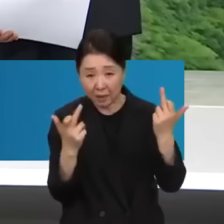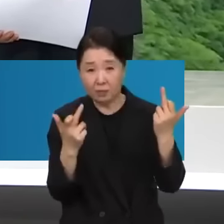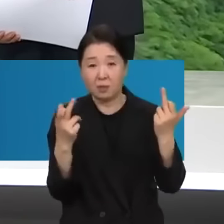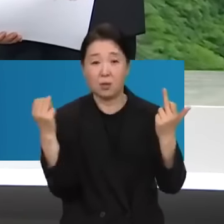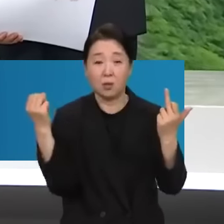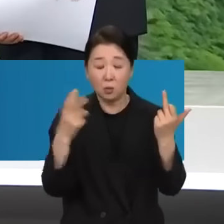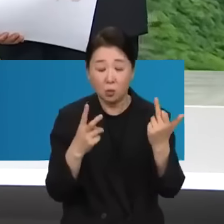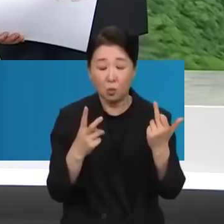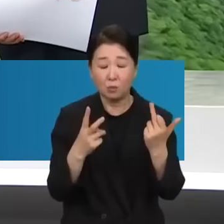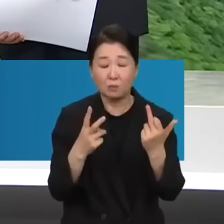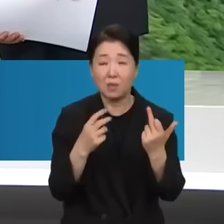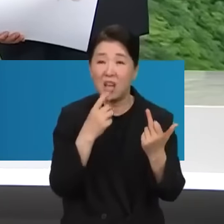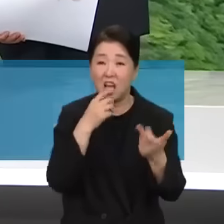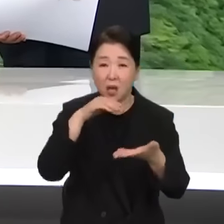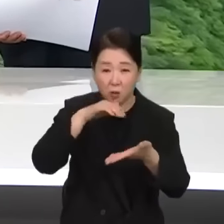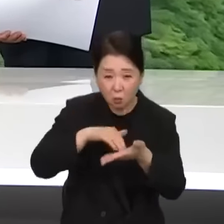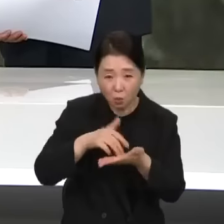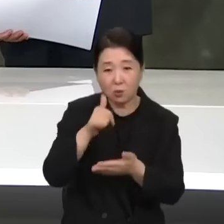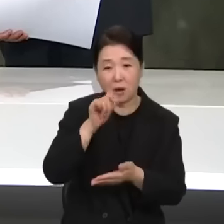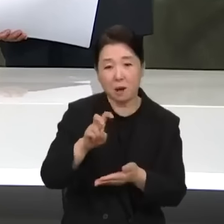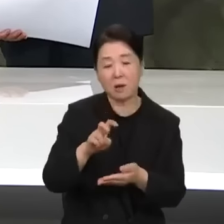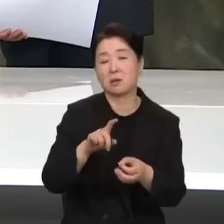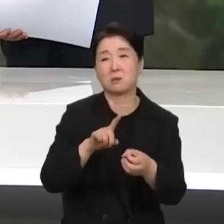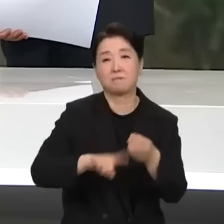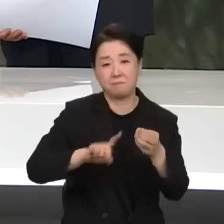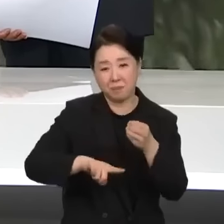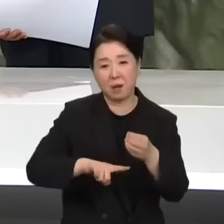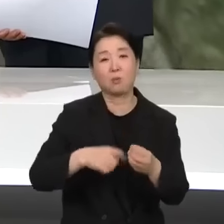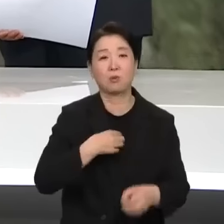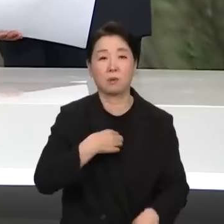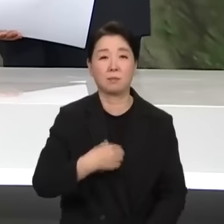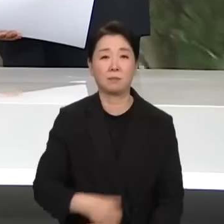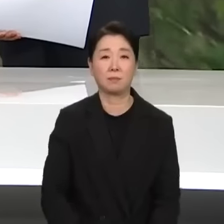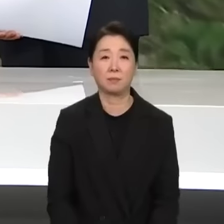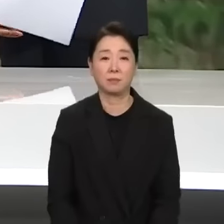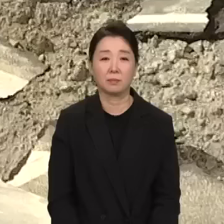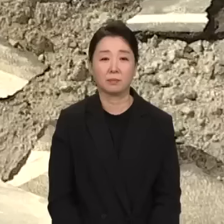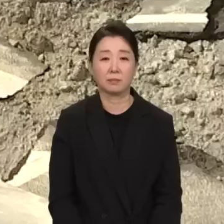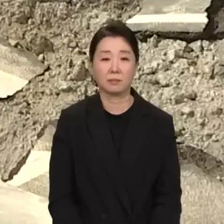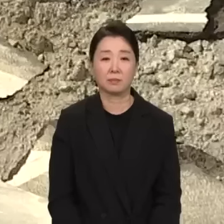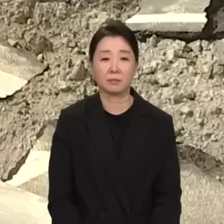국보 석굴암까지 위험하다고 합니다. 임예은 기자가 현장 취재했습니다.